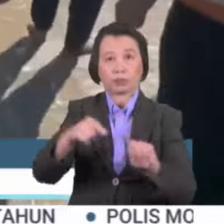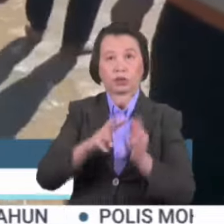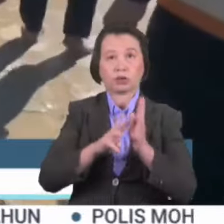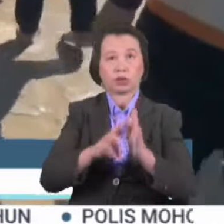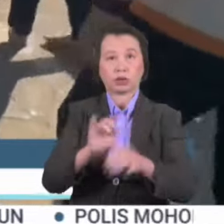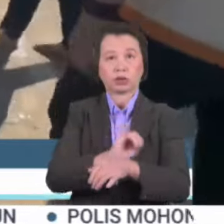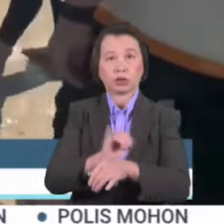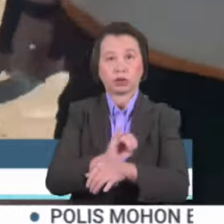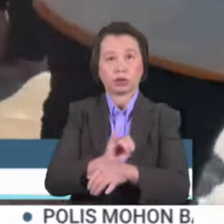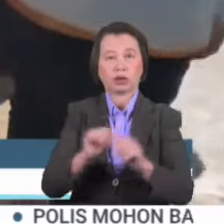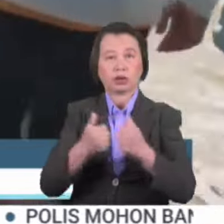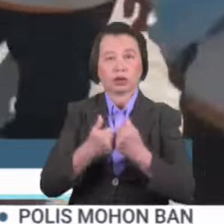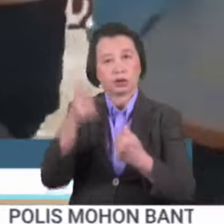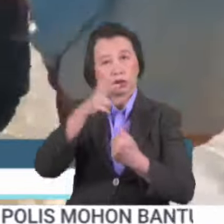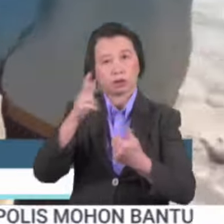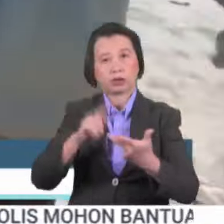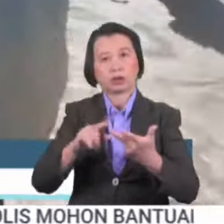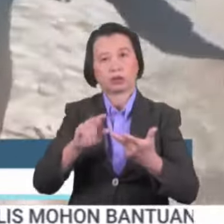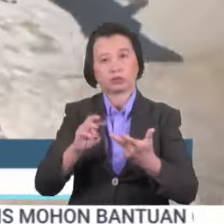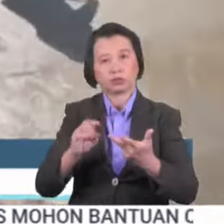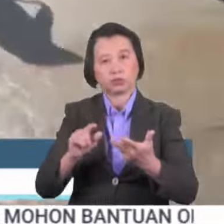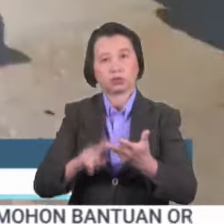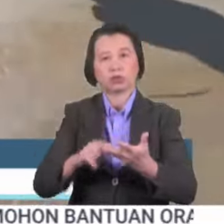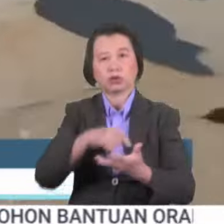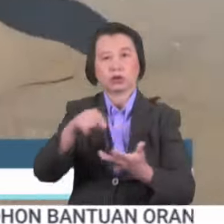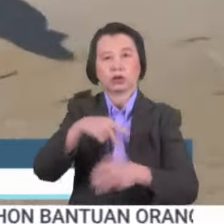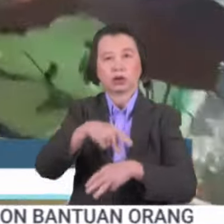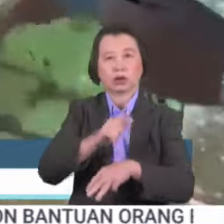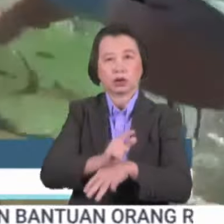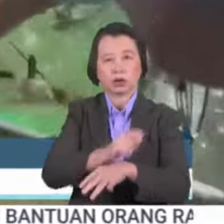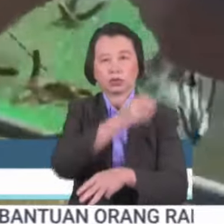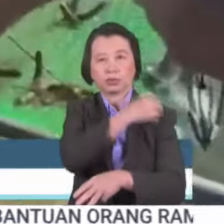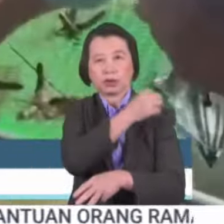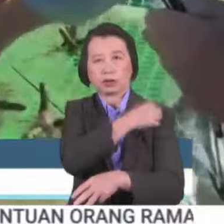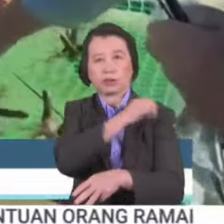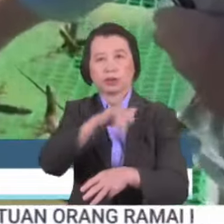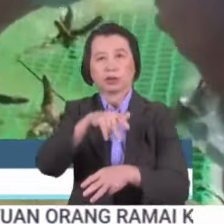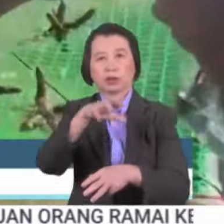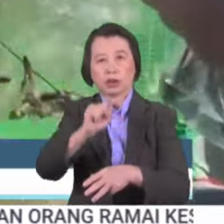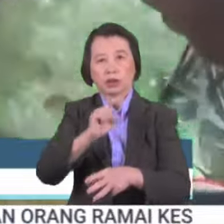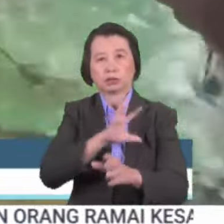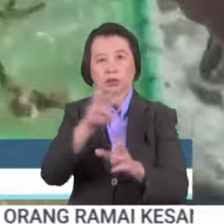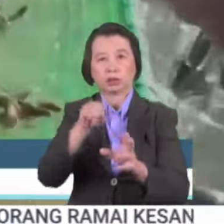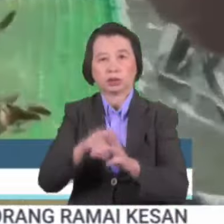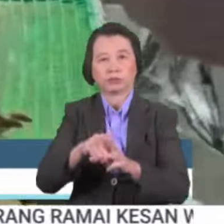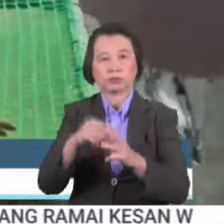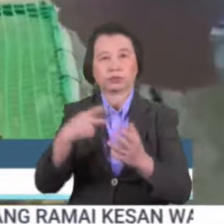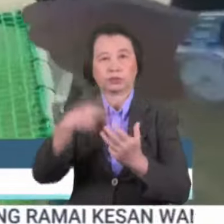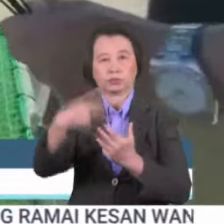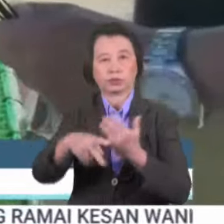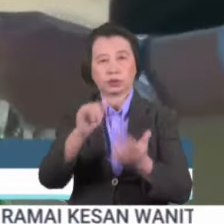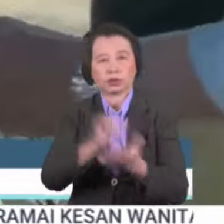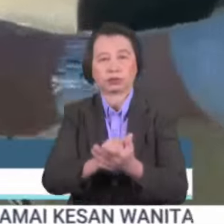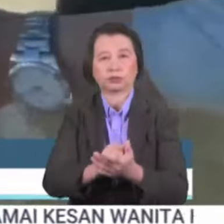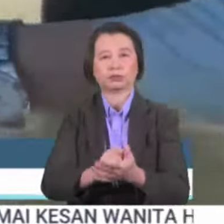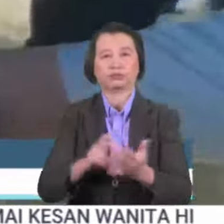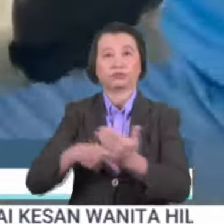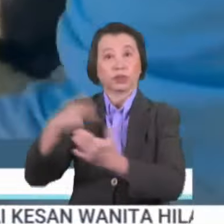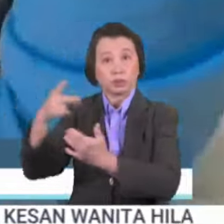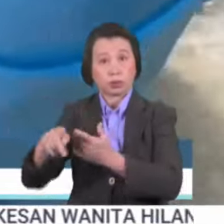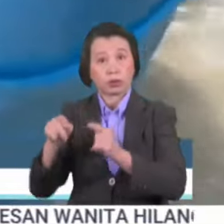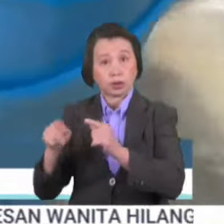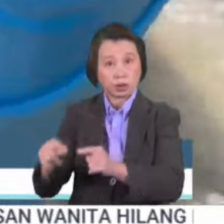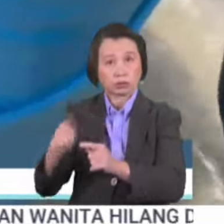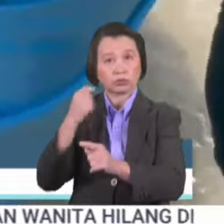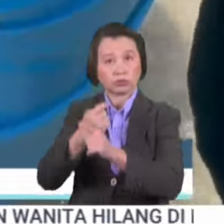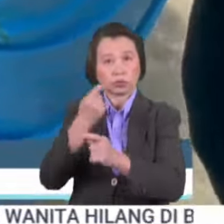industri, agensi kerajaan, NGO di sekitar Langkawi serta pegawai-pegawai JAS terlibat menjayakan program tersebut. Program